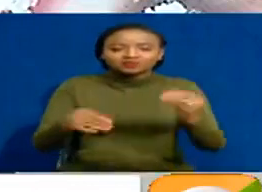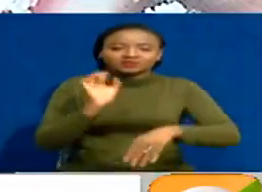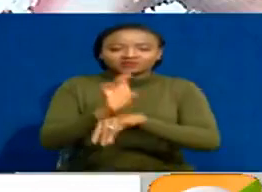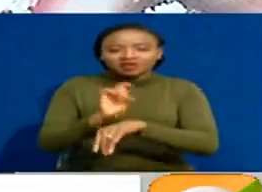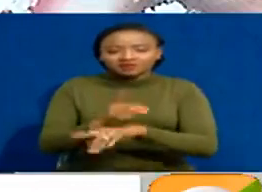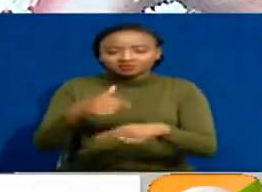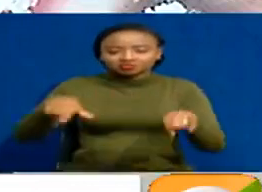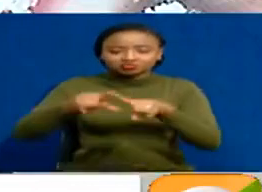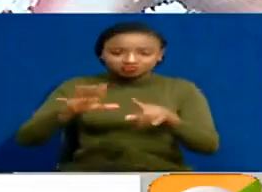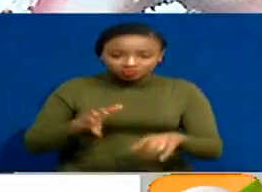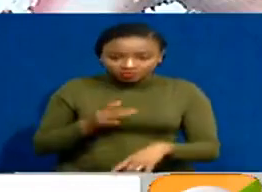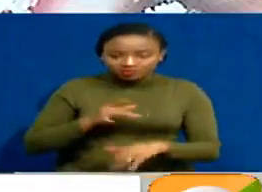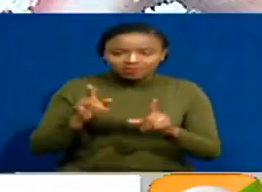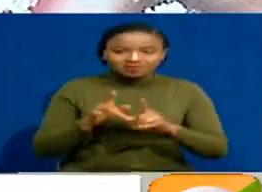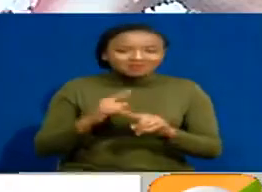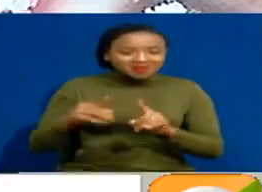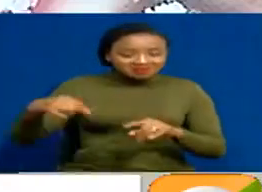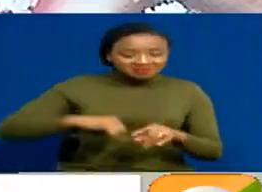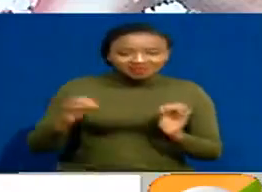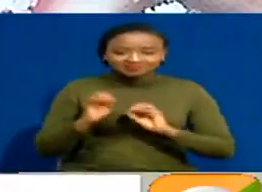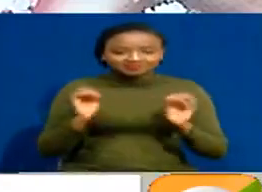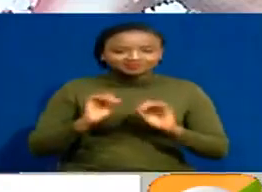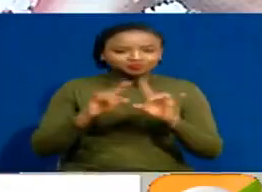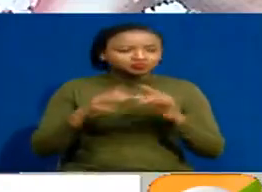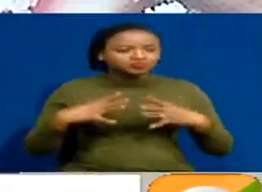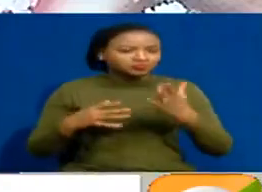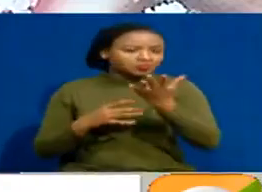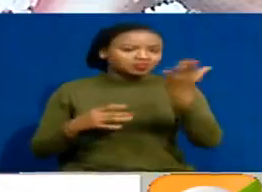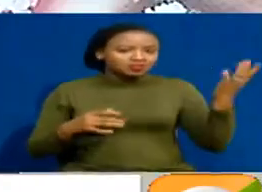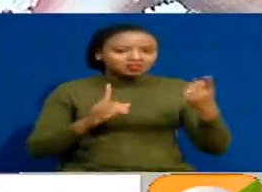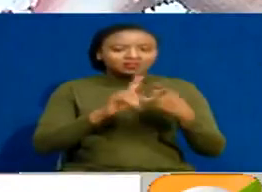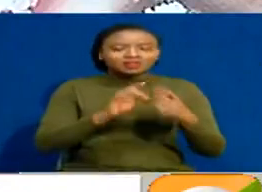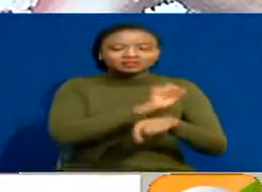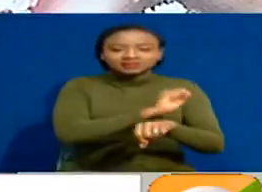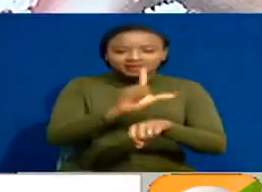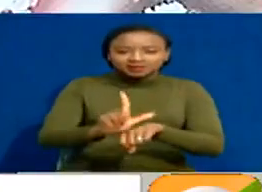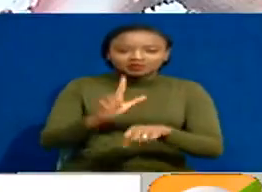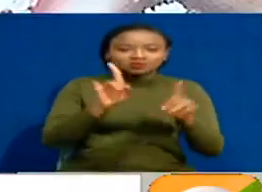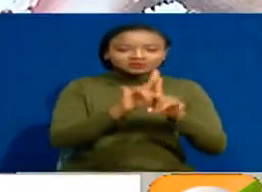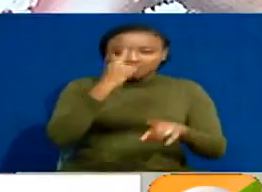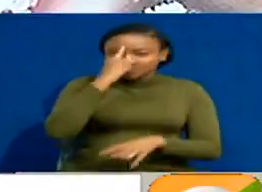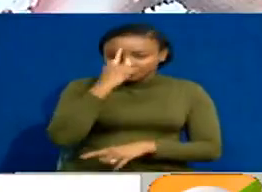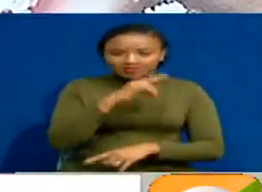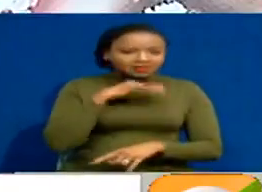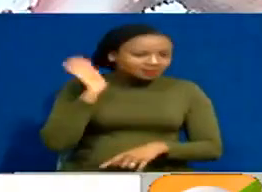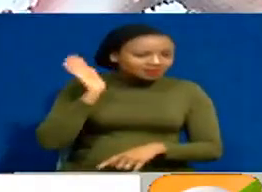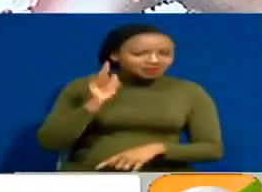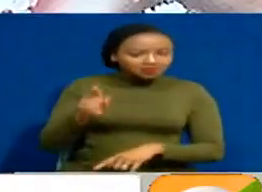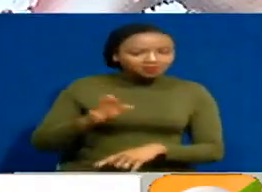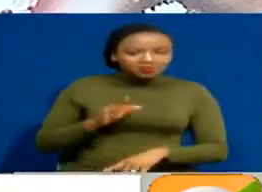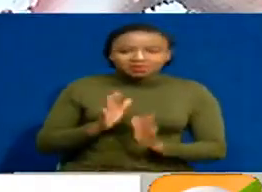huo, huku weledi wake ukisifika katika mataifa mbalimbali ikiwemo India na Sierra Leone. Janet mwenye umri wa